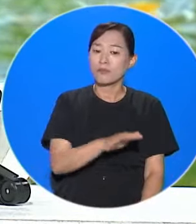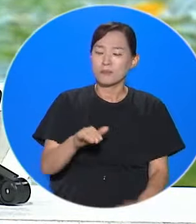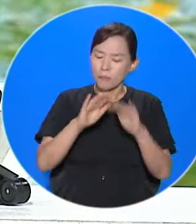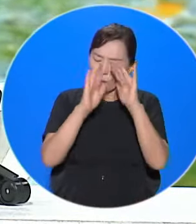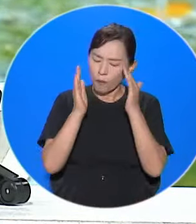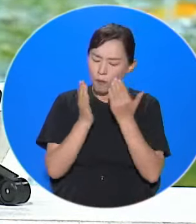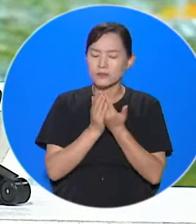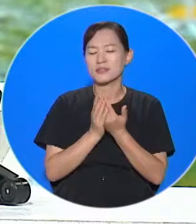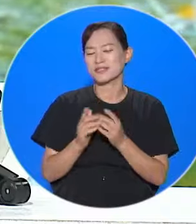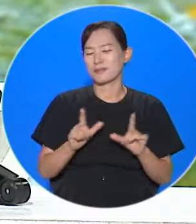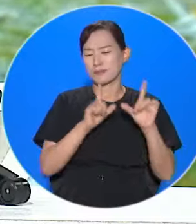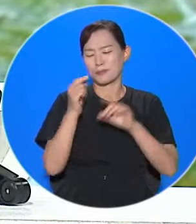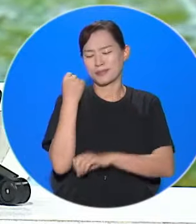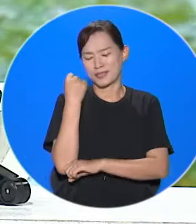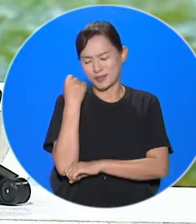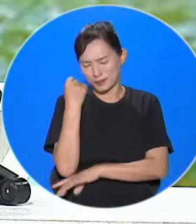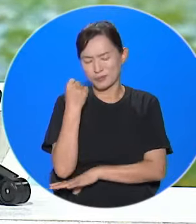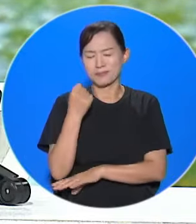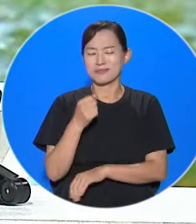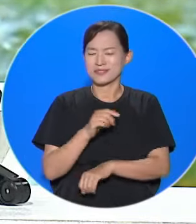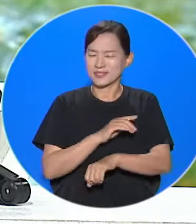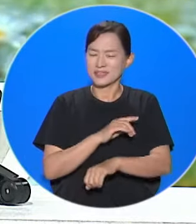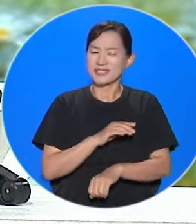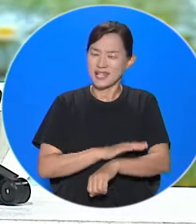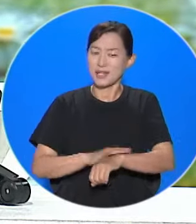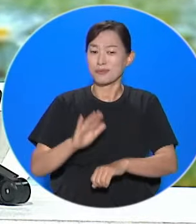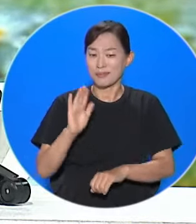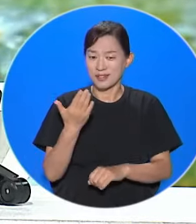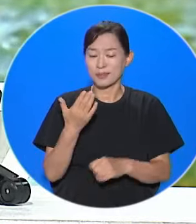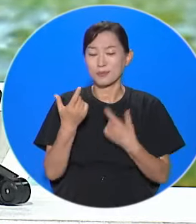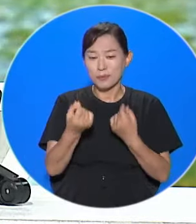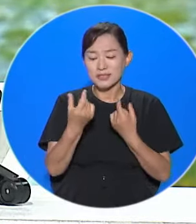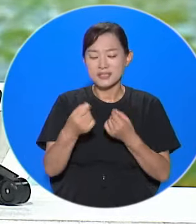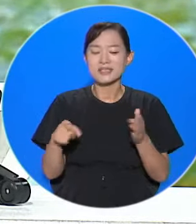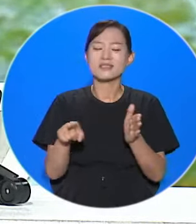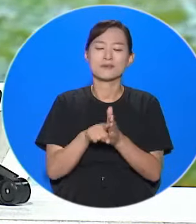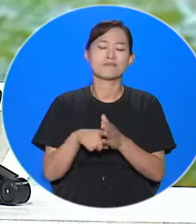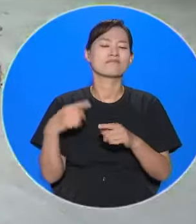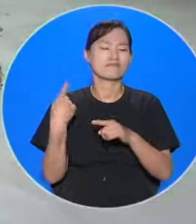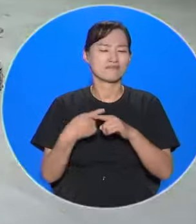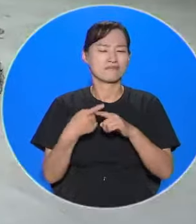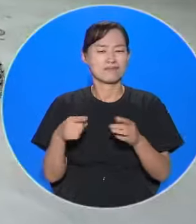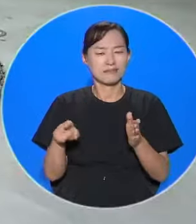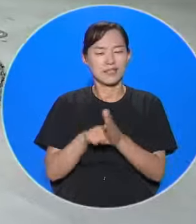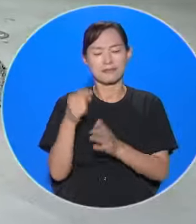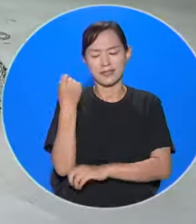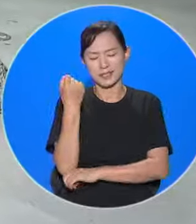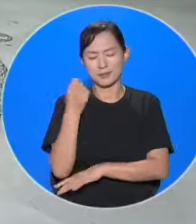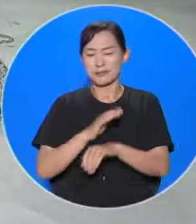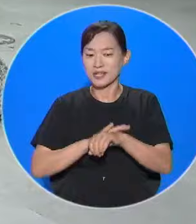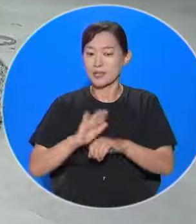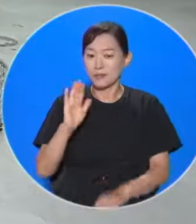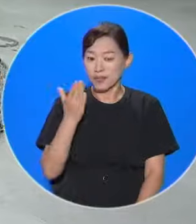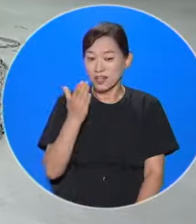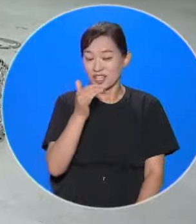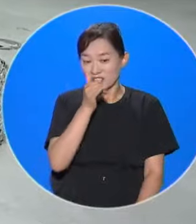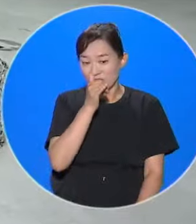삶에도 기초공사가 잘 돼야 하는 것처럼 신앙도 마찬가지입니다. 믿음의 기초가 잘 돼